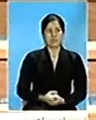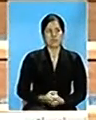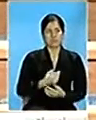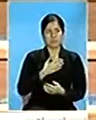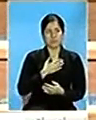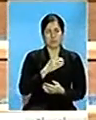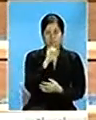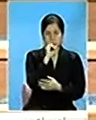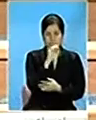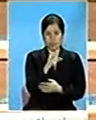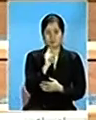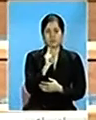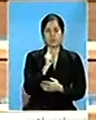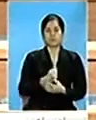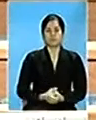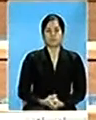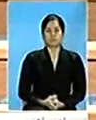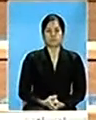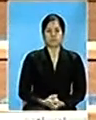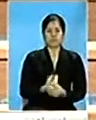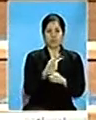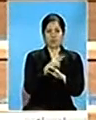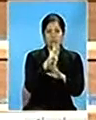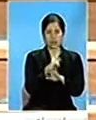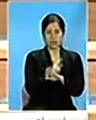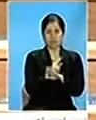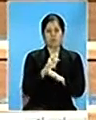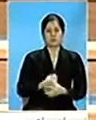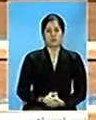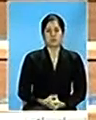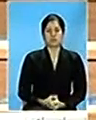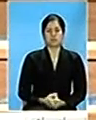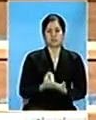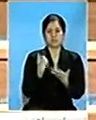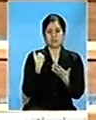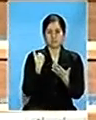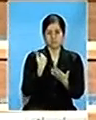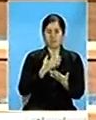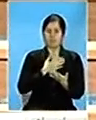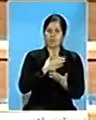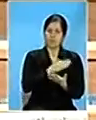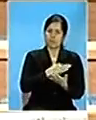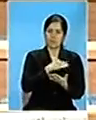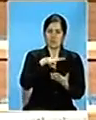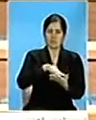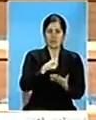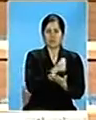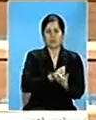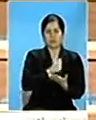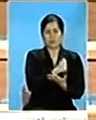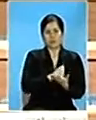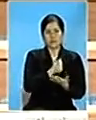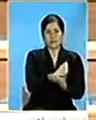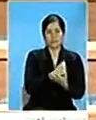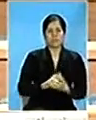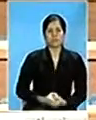ได้พูดค้างไว้ก็คือว่าท่านประธานครับมันเศร้าใจไหมครับรูป